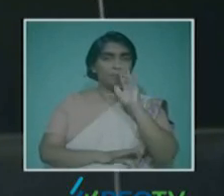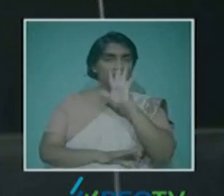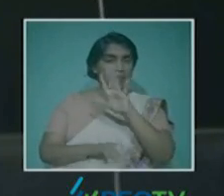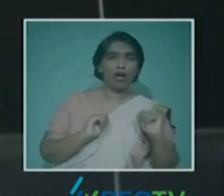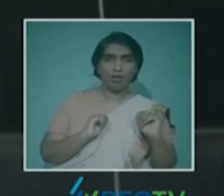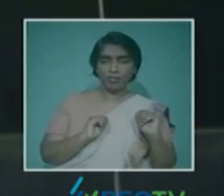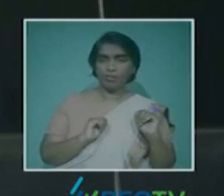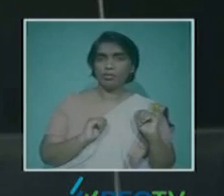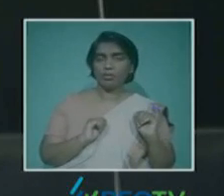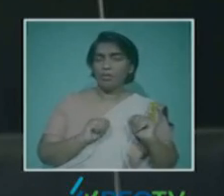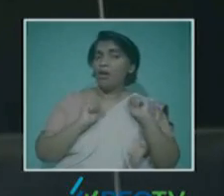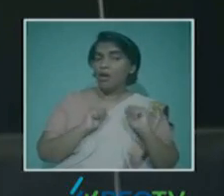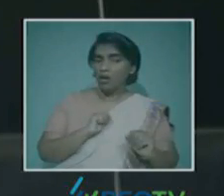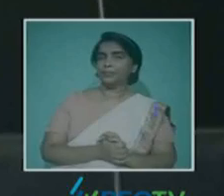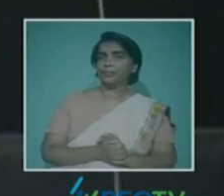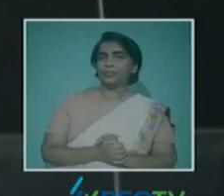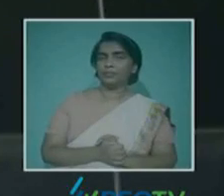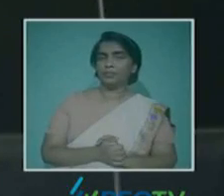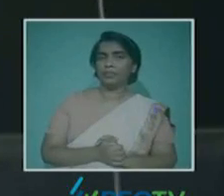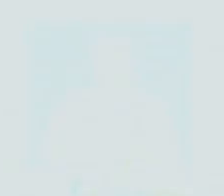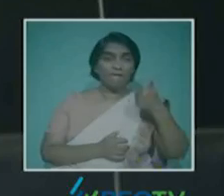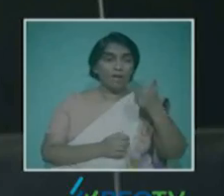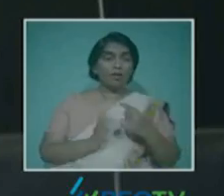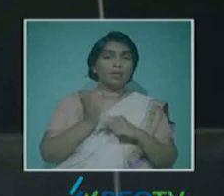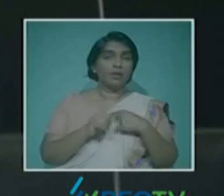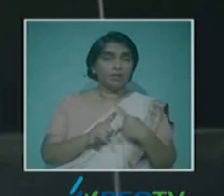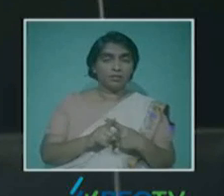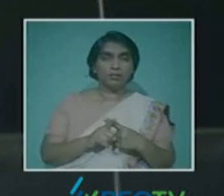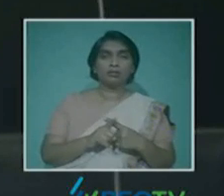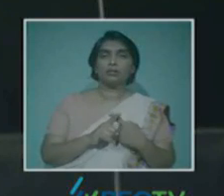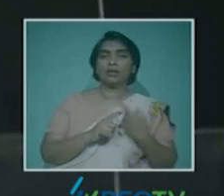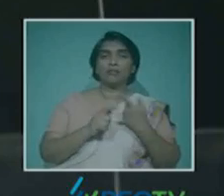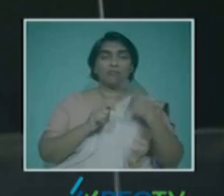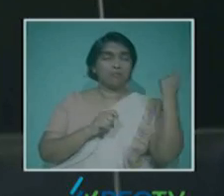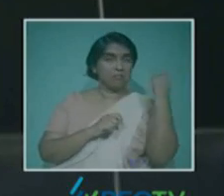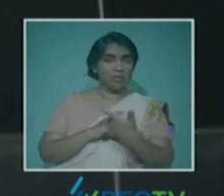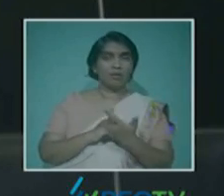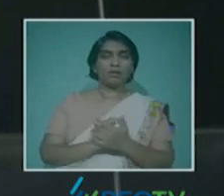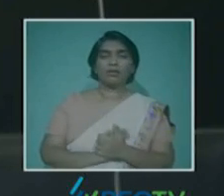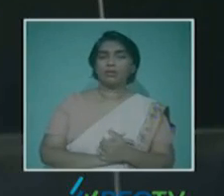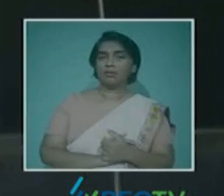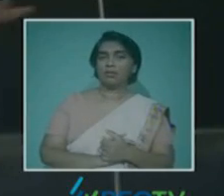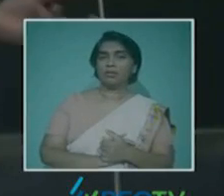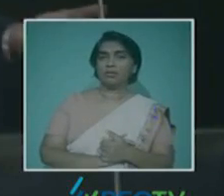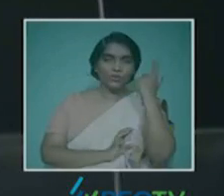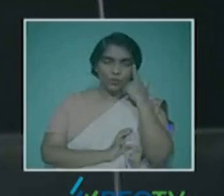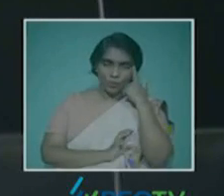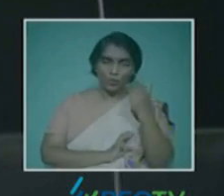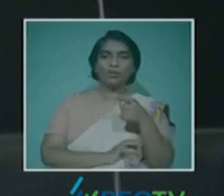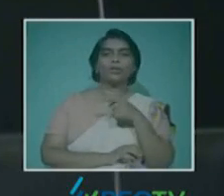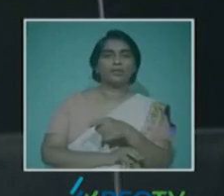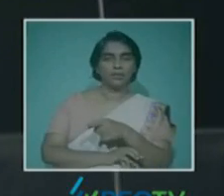එක්සයිස් ගෙනියන්නේ කොහොමද? මොකද්ද විත්හෝල්ඩින් ටැක්ස් එක? වැලියුඩඩ් ටැක්ස් එක? එක්සයිස් කස්ටම්ස් ඩියුටි එක? ඔටෝමැටික් ඉන්ඩෙක්සේෂන් එක? මේ ඔක්කොම තියෙනවා.